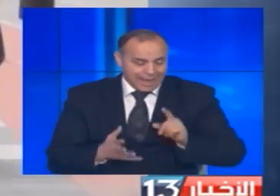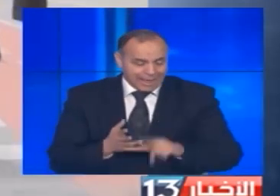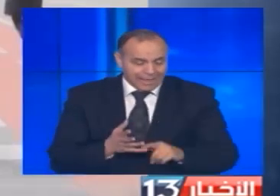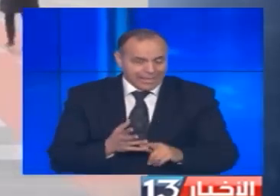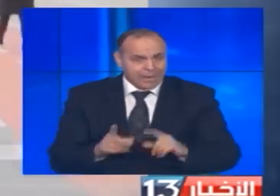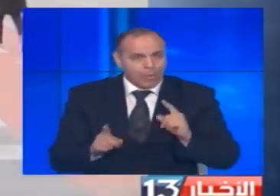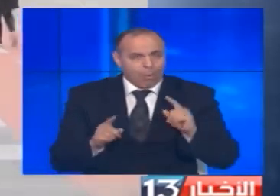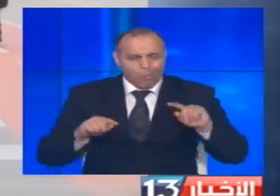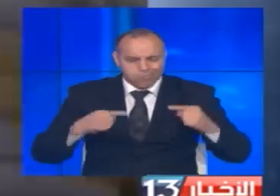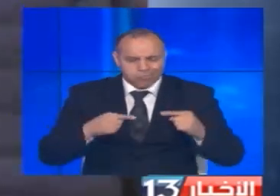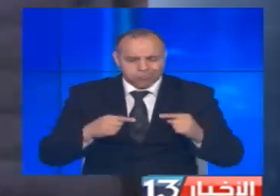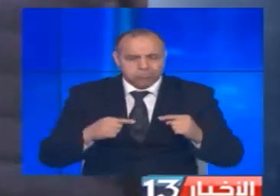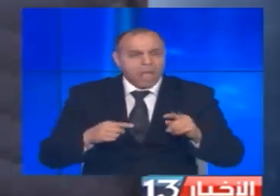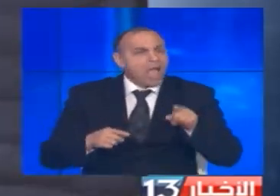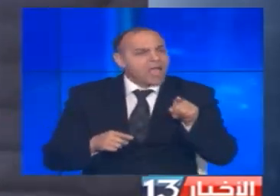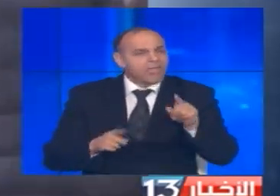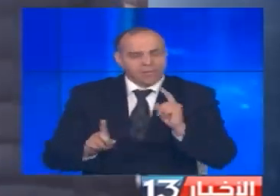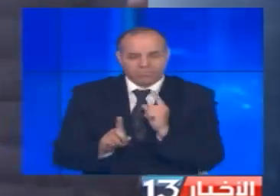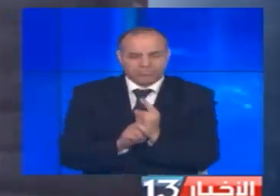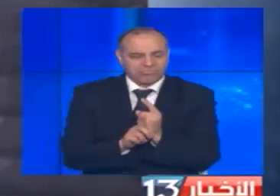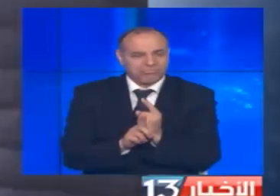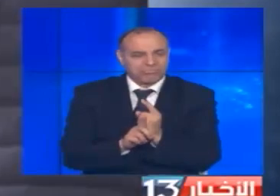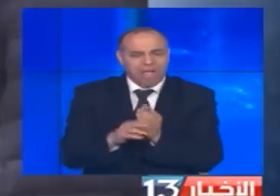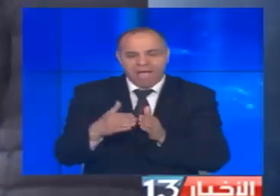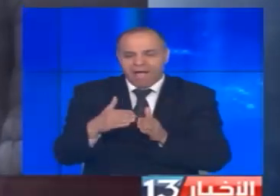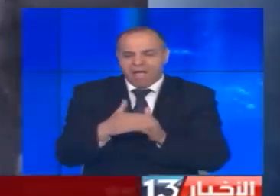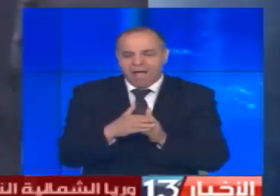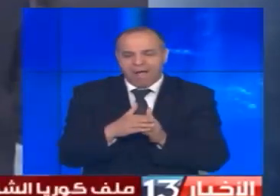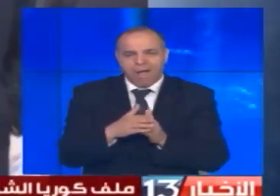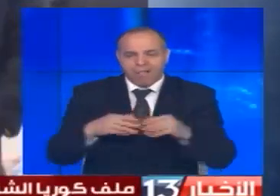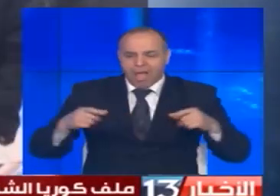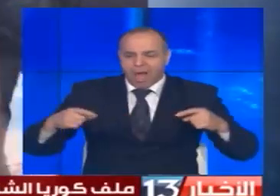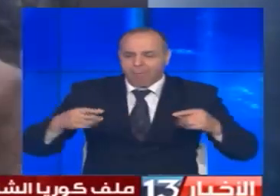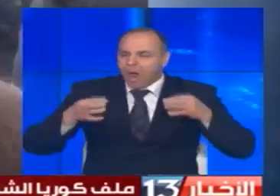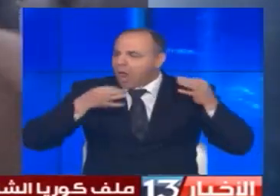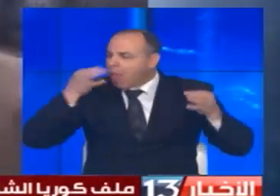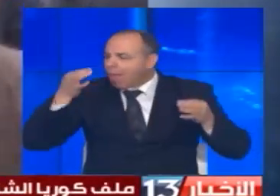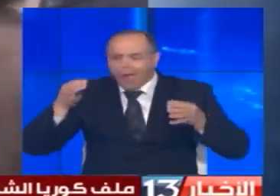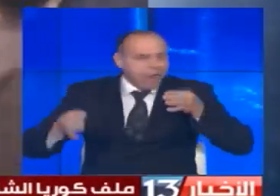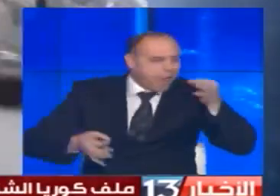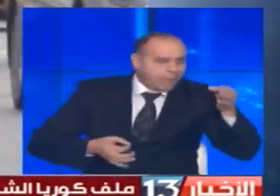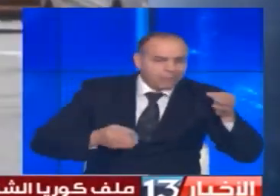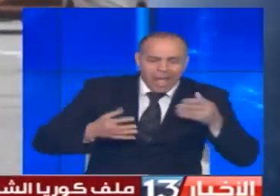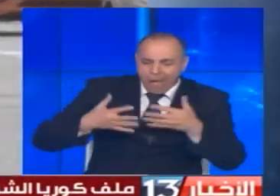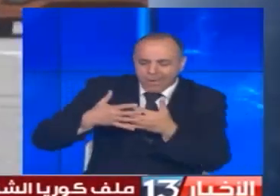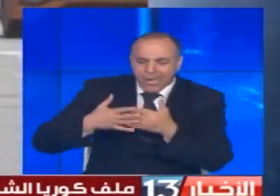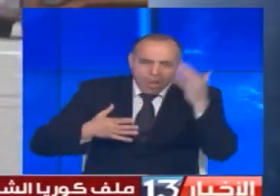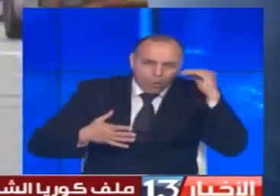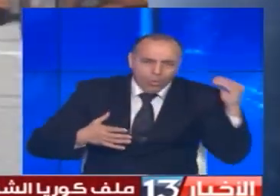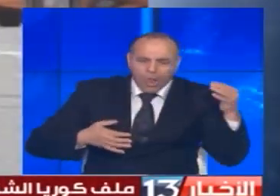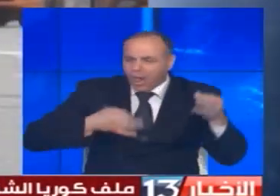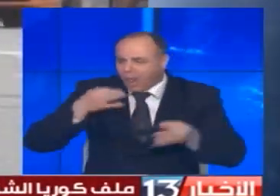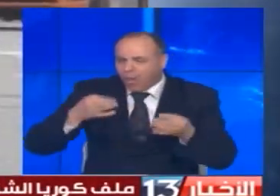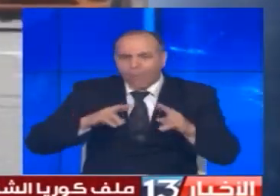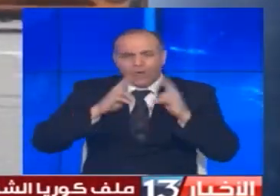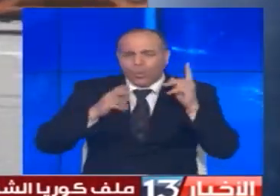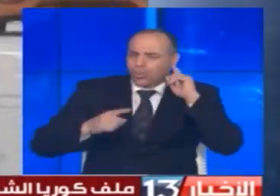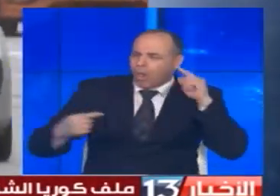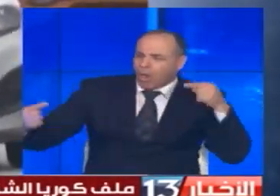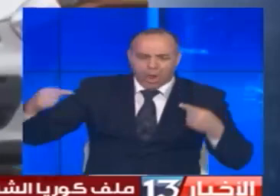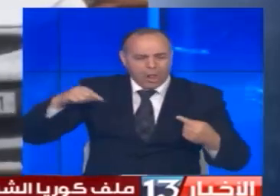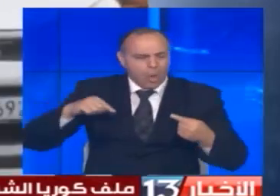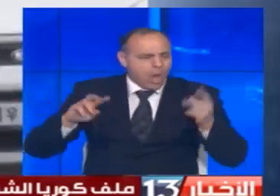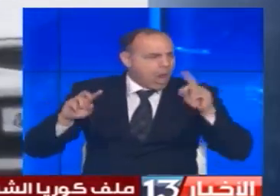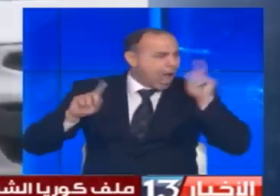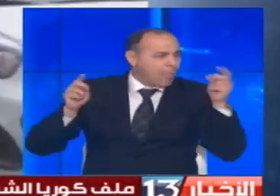سيلتقي الخصمان اللدودان ليضع حدا للحروب الكلامية العنيفة التي ملأ بها الدنيا وشغل